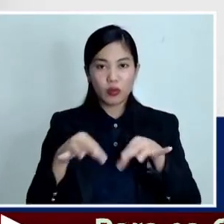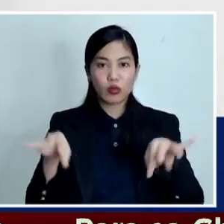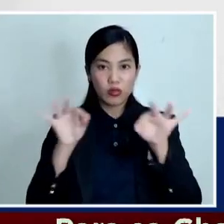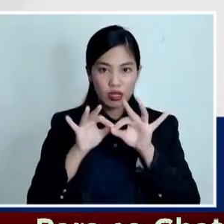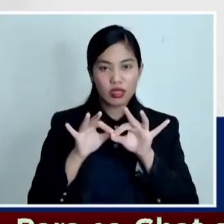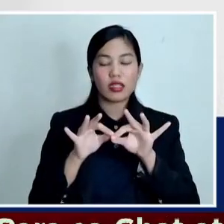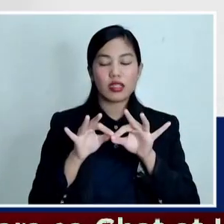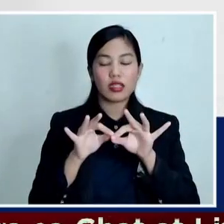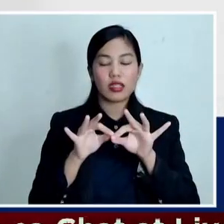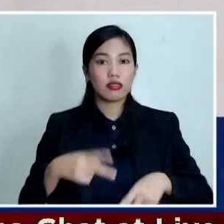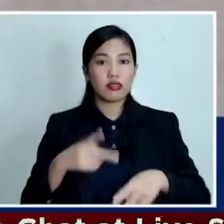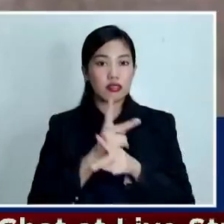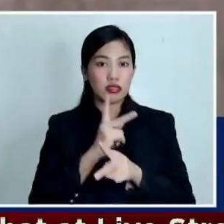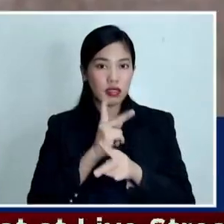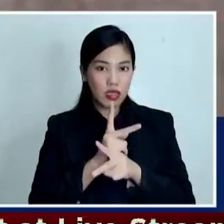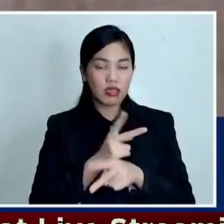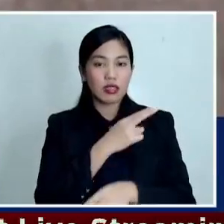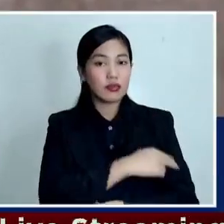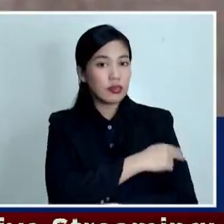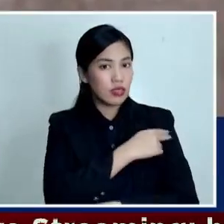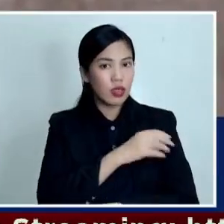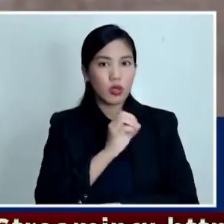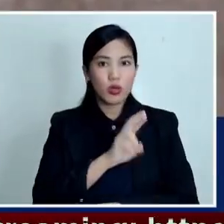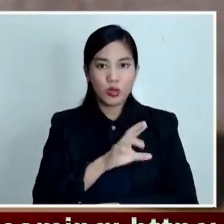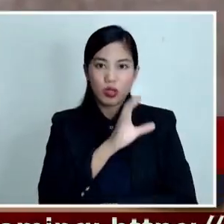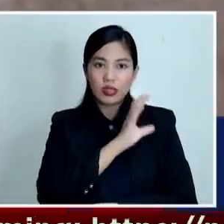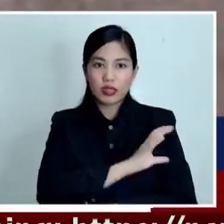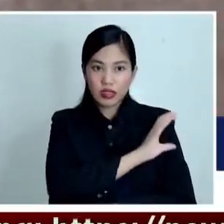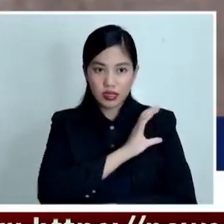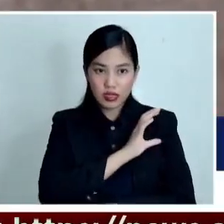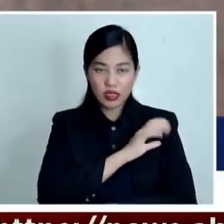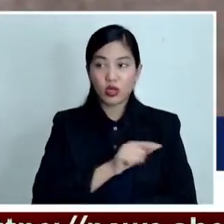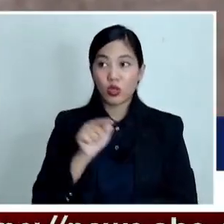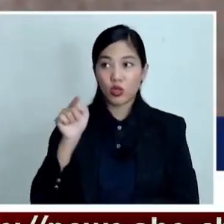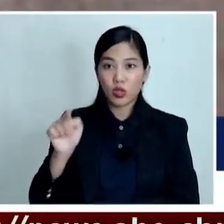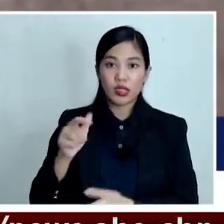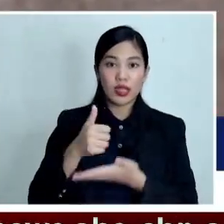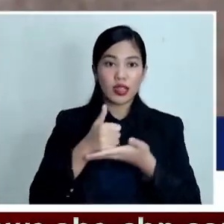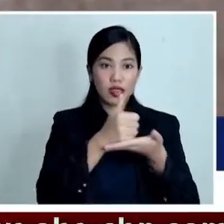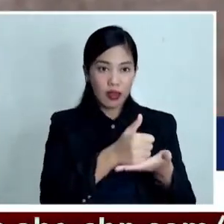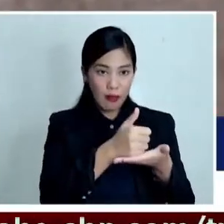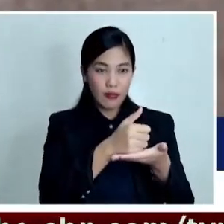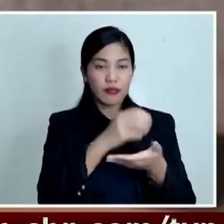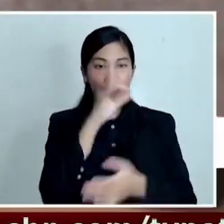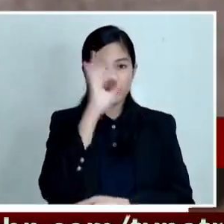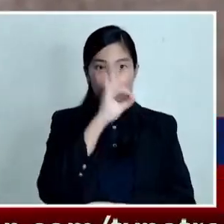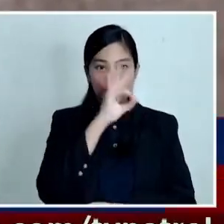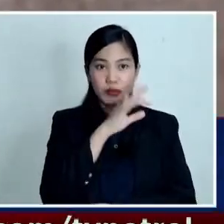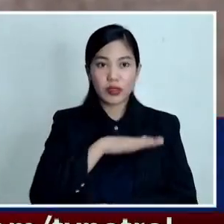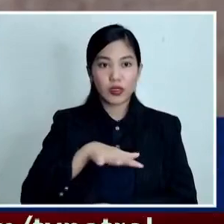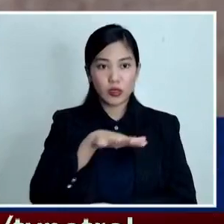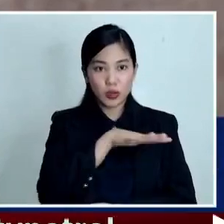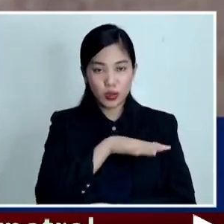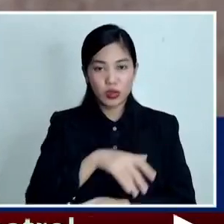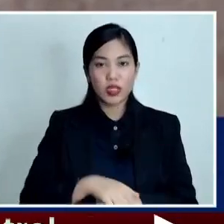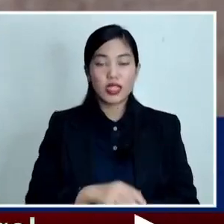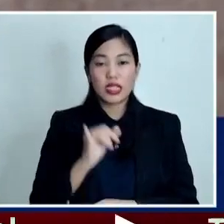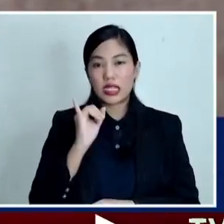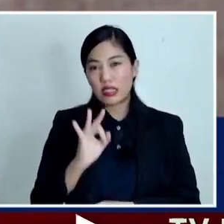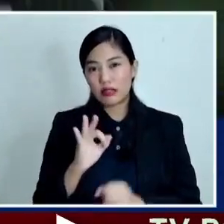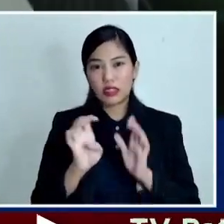mga ospital o clinic. Siya yung tutulong doon sa Filipino in times na mangailangan siya